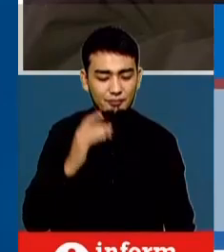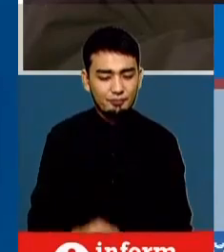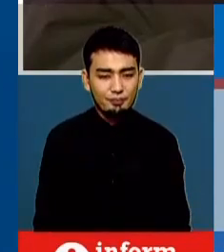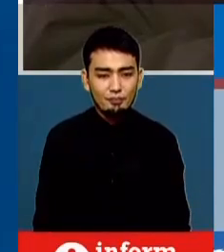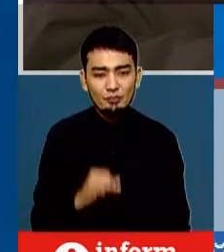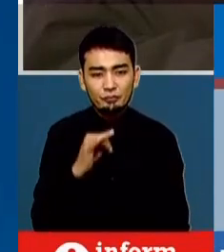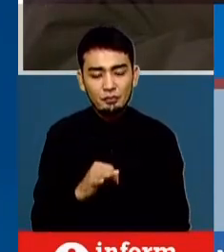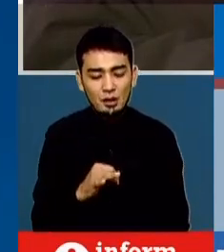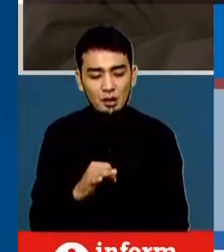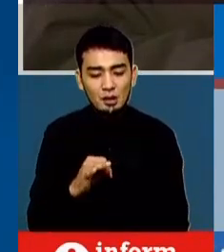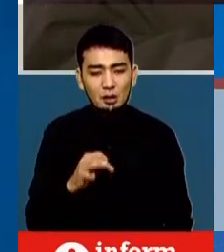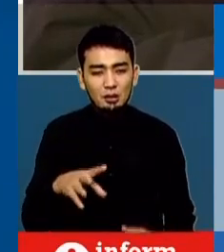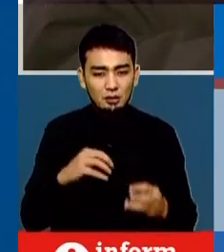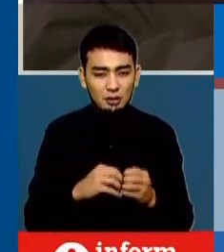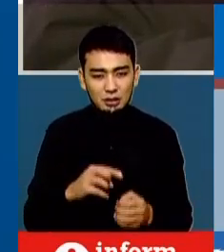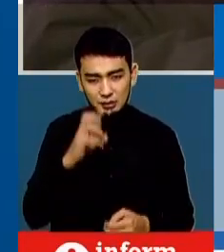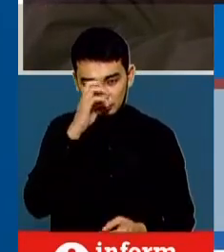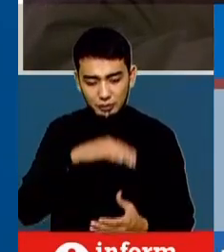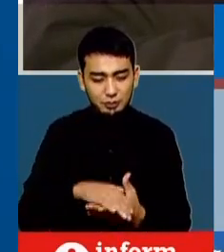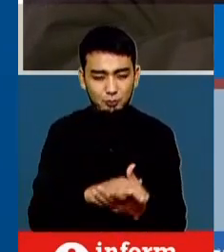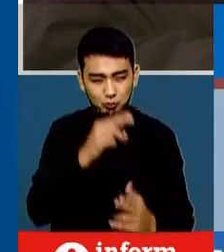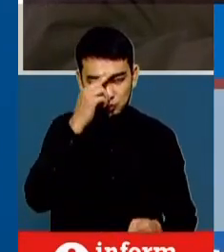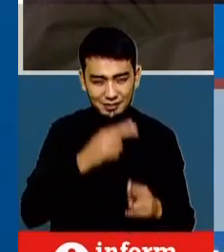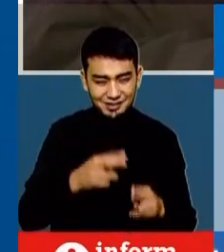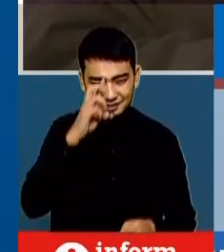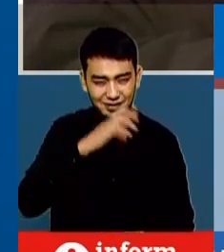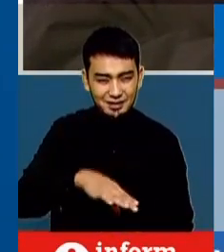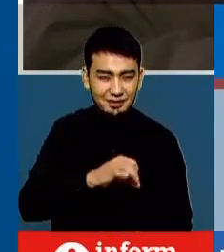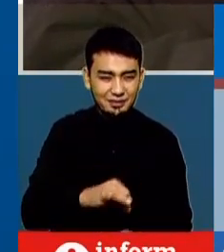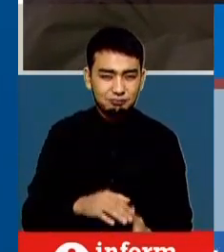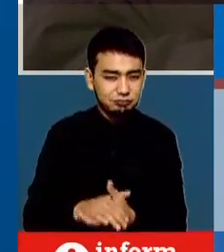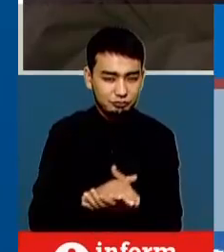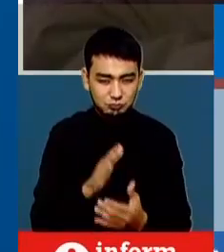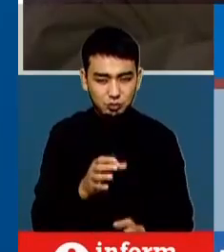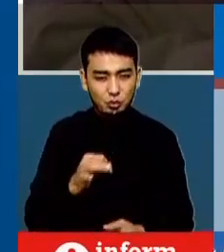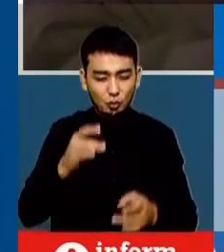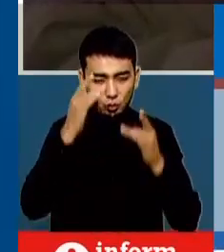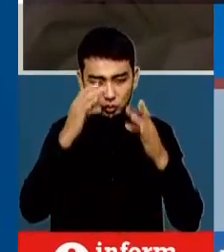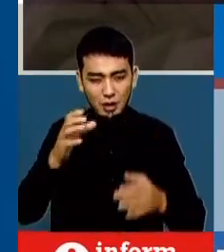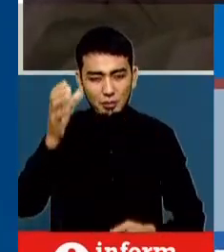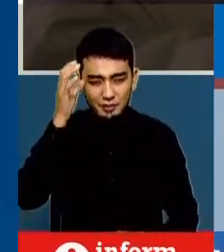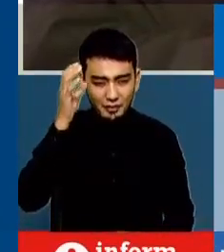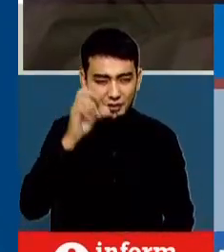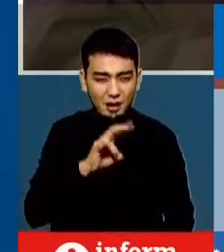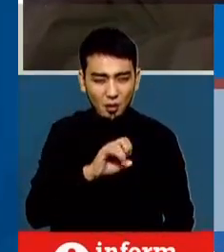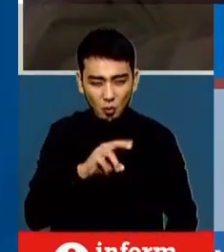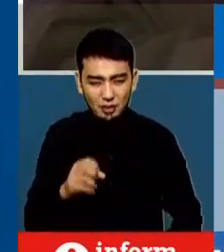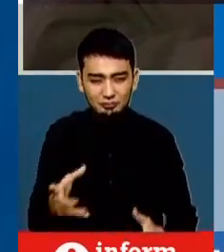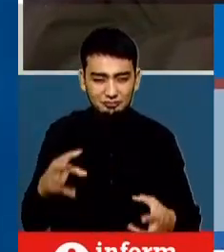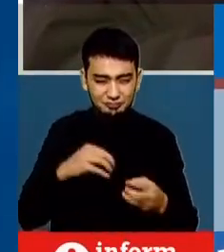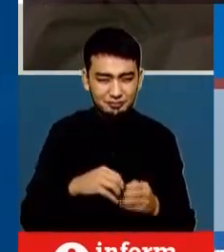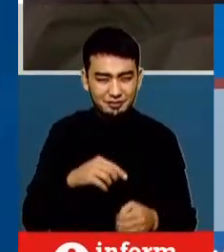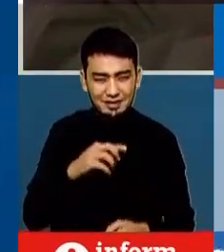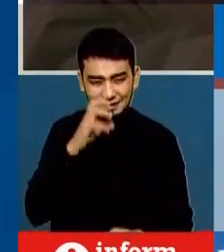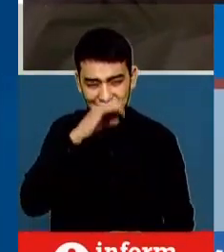реформами организации братские страны укрепят сотрудничество в области культуры, образования и науки. Также глава государства предложил открыть в